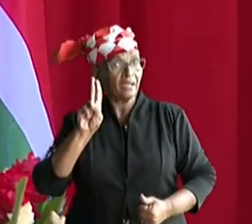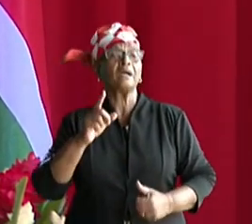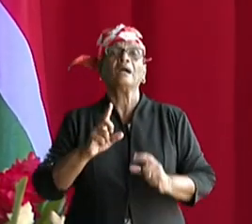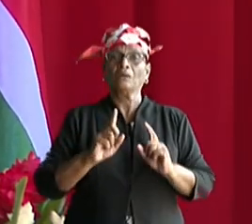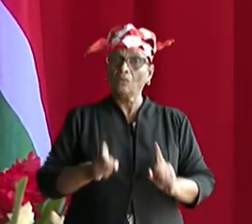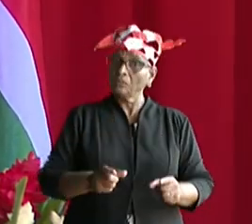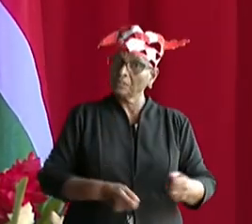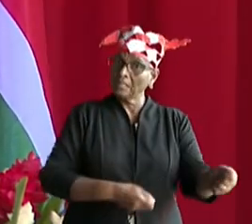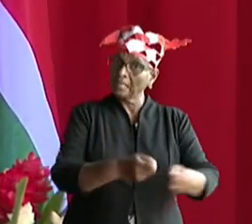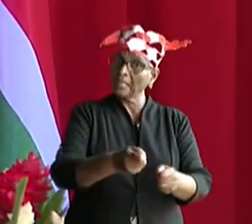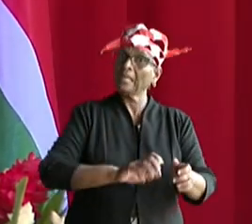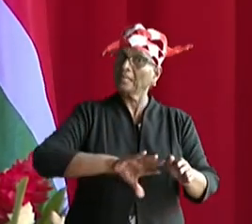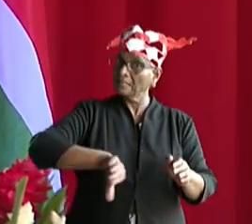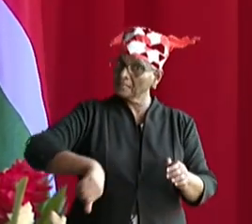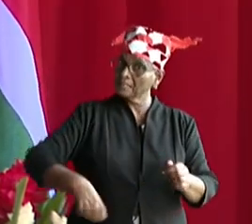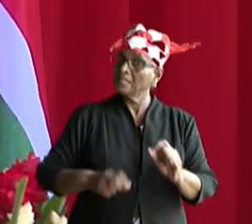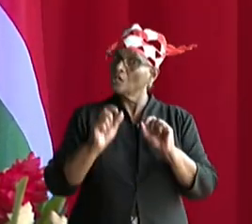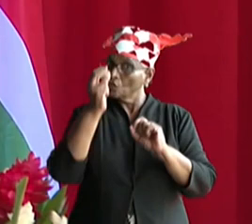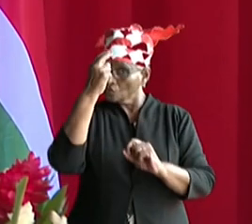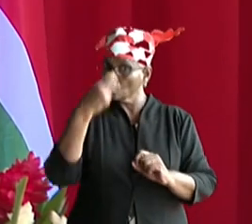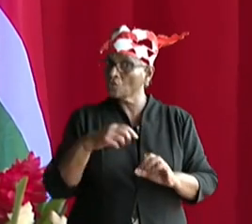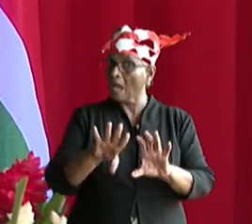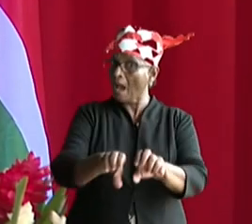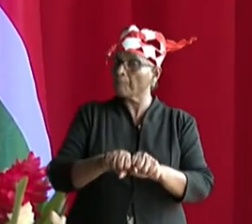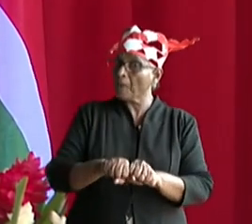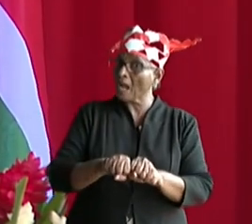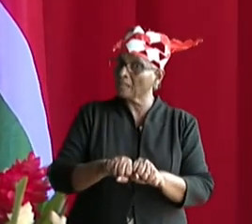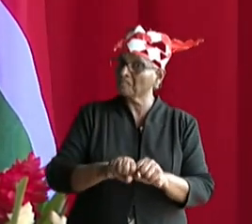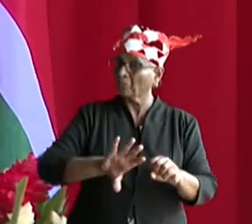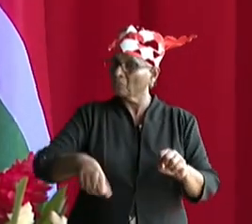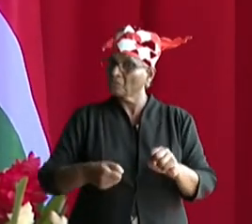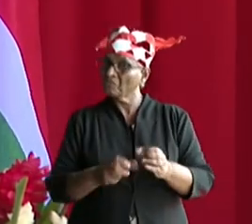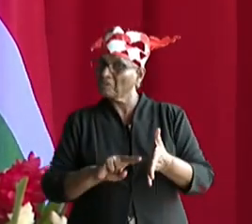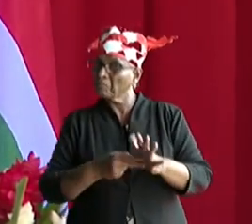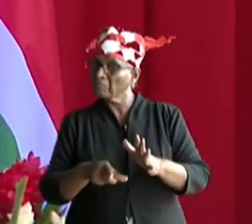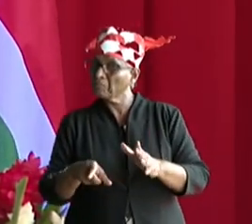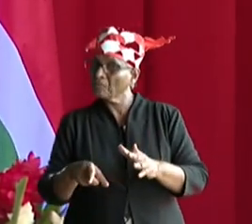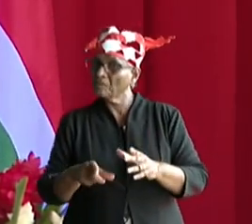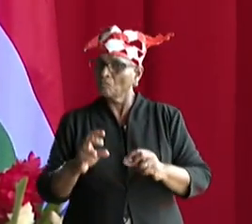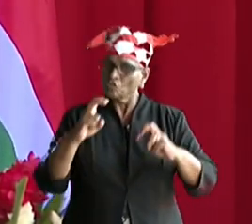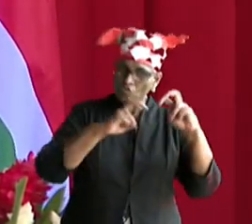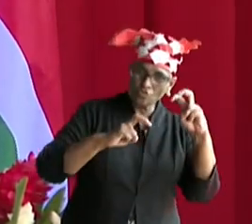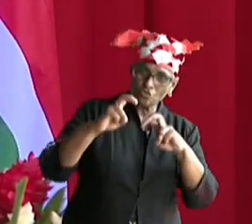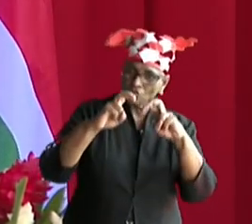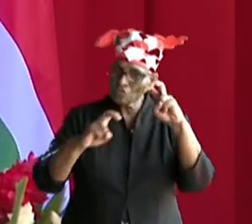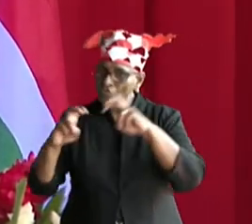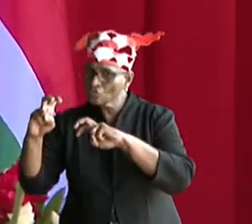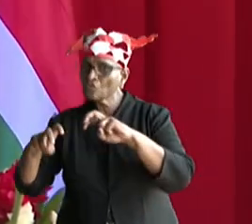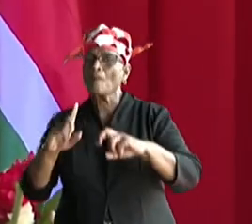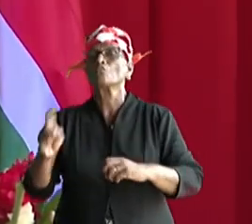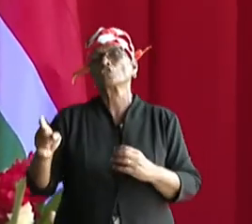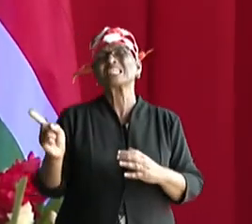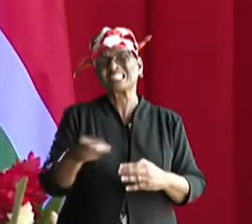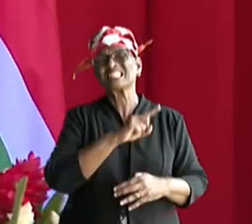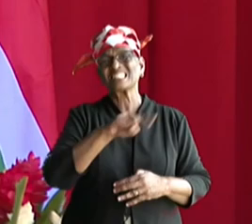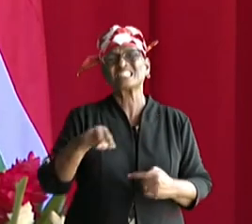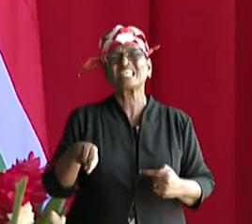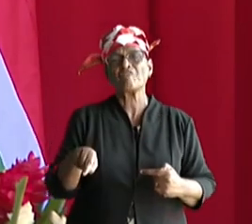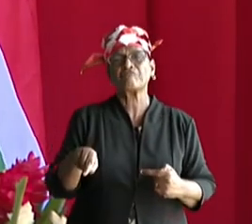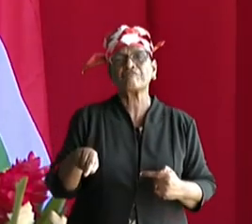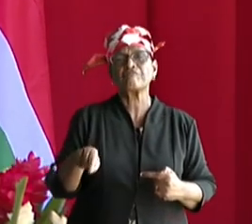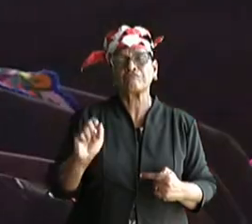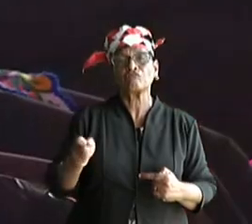regering die corruptie zeer serieus neemt. Corruptieve praktijken worden onderzocht en zullen bestraft moeten worden, meneer de